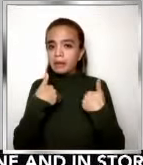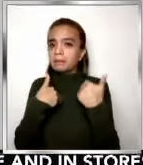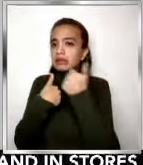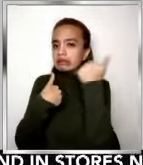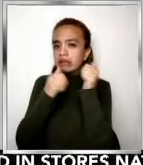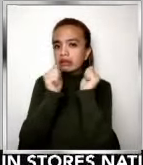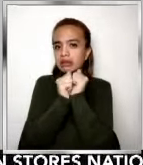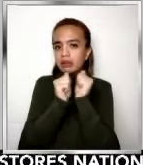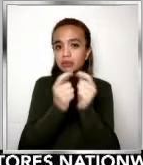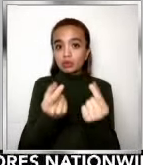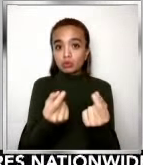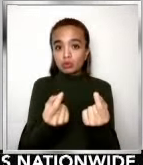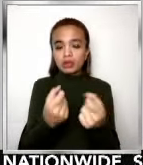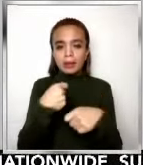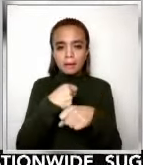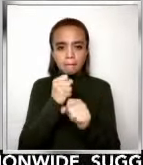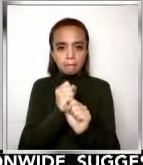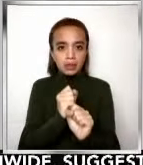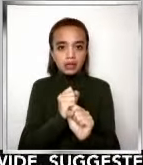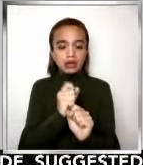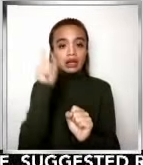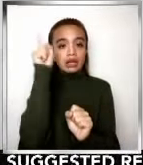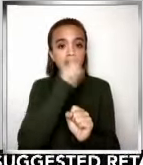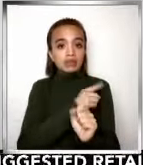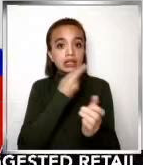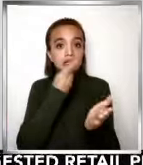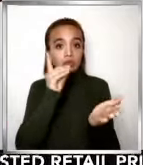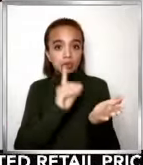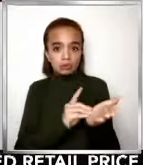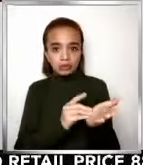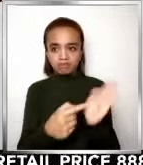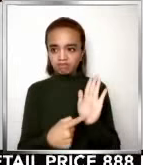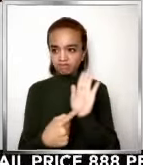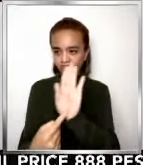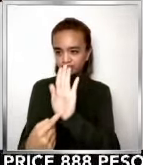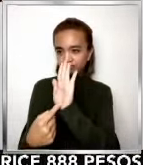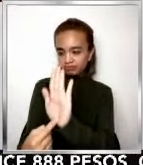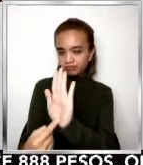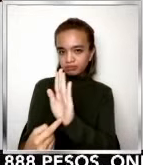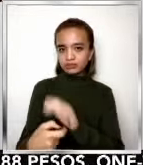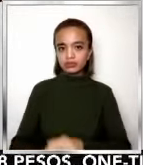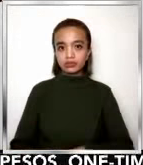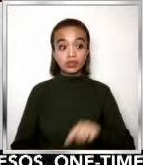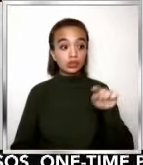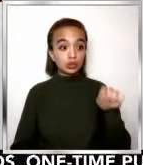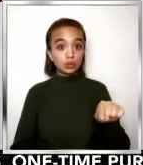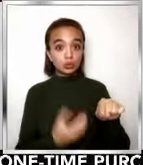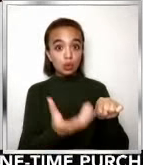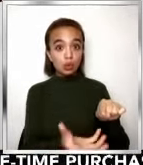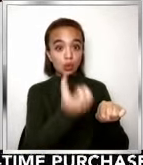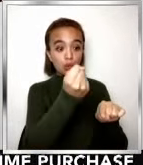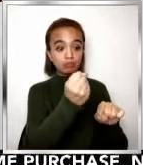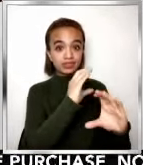dokumento na naipapakita sa mga biktima. Yung nagparenta ng sasakyan,